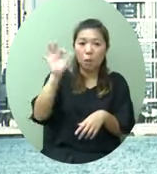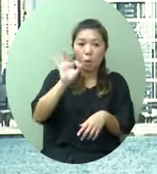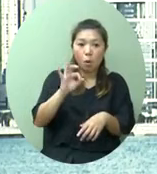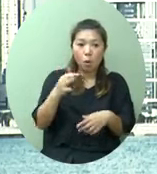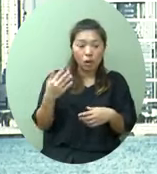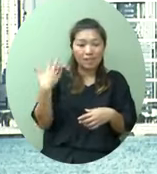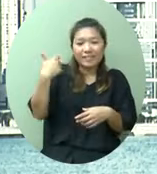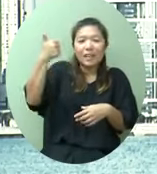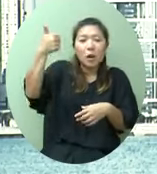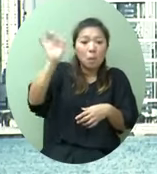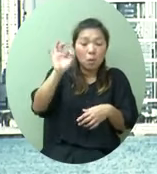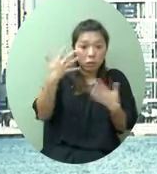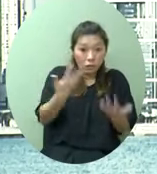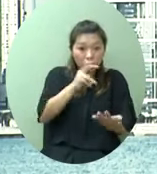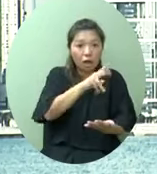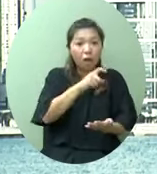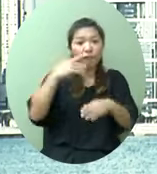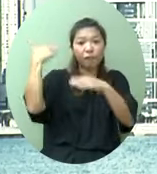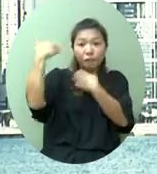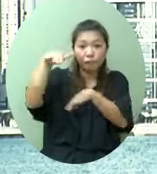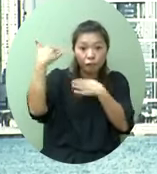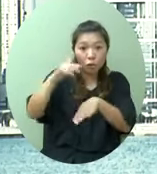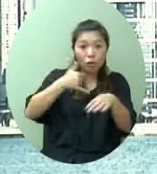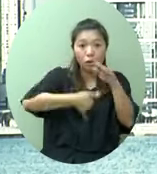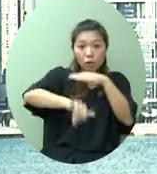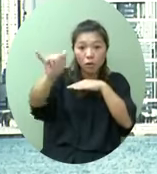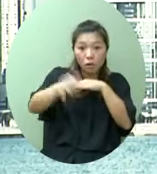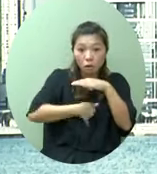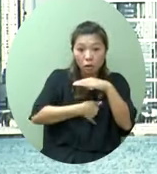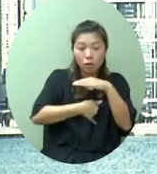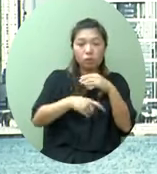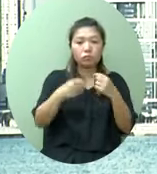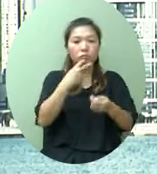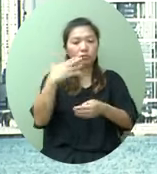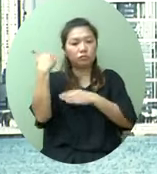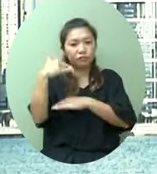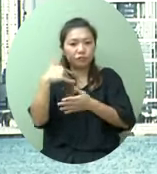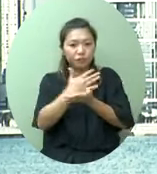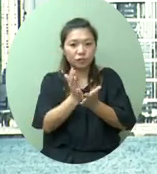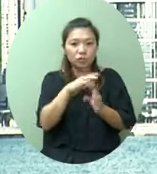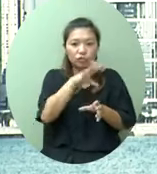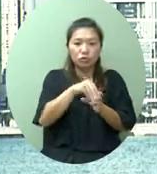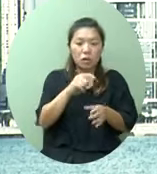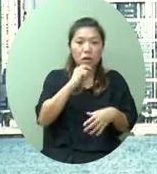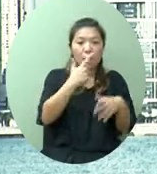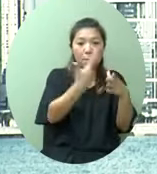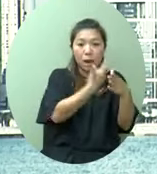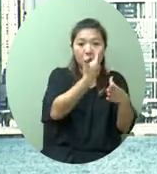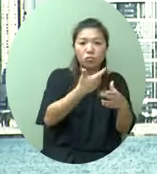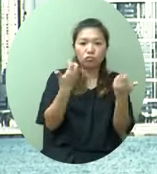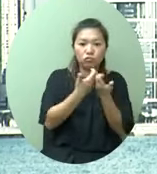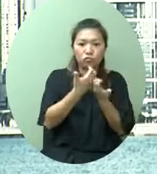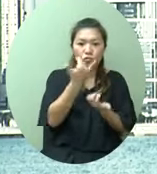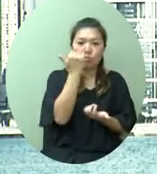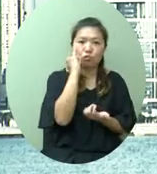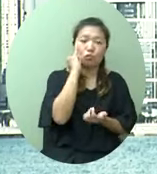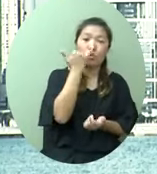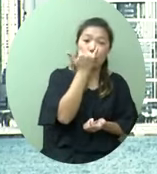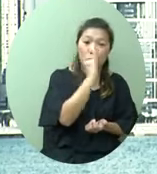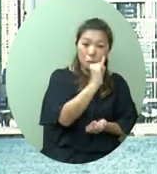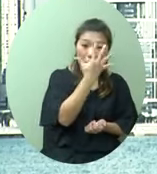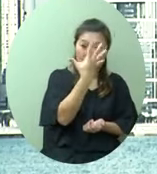好嘅景象，譬如喺貨物嘅出入口、貨物貿易嗰方面嘅總額頭八個月咧係高達